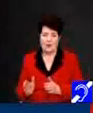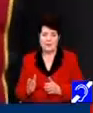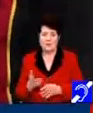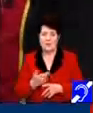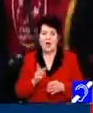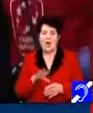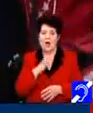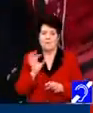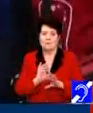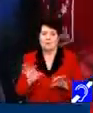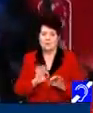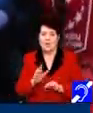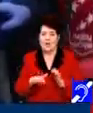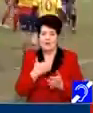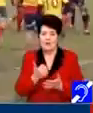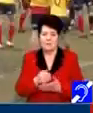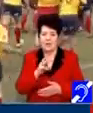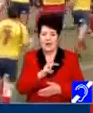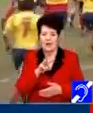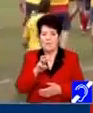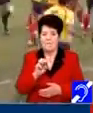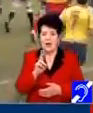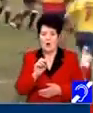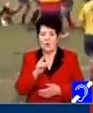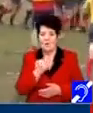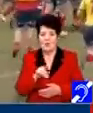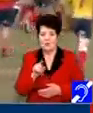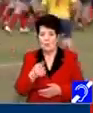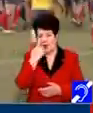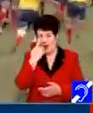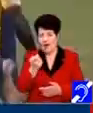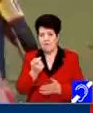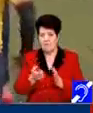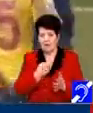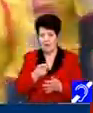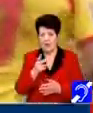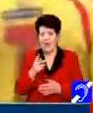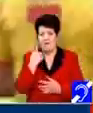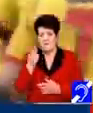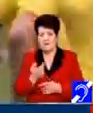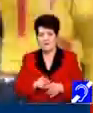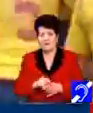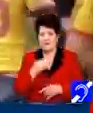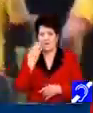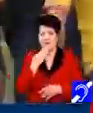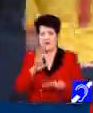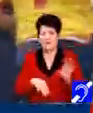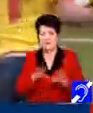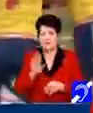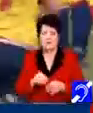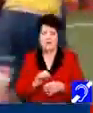fost mesajul capitanului naționalei Mihai Macovei după aflarea veștii. Șefii rugby-ului din România consideră